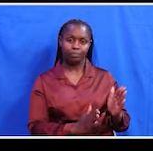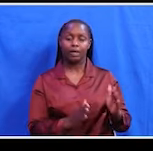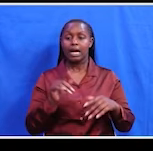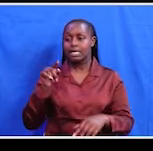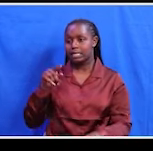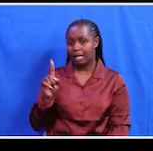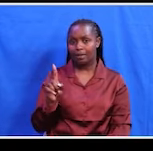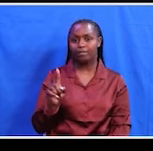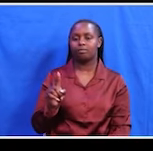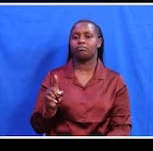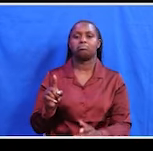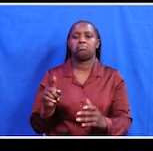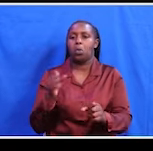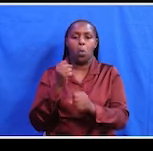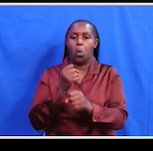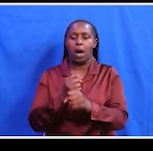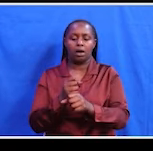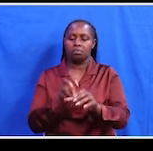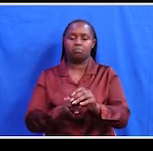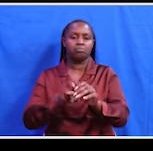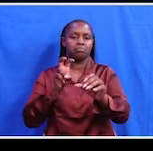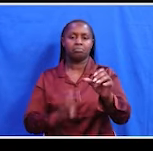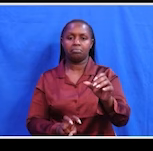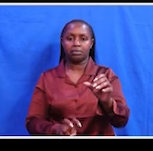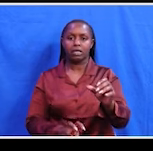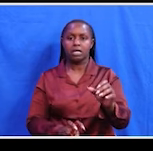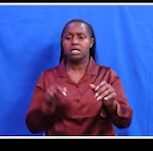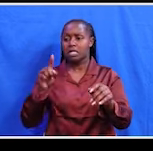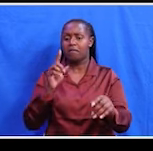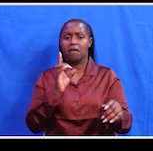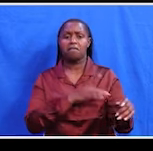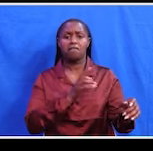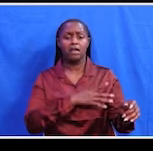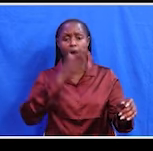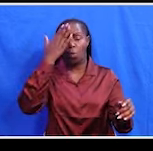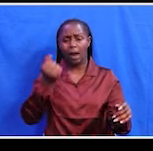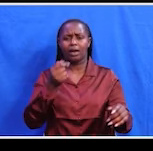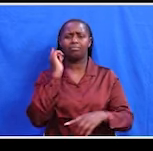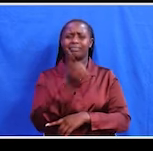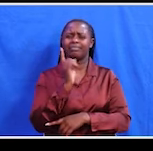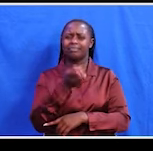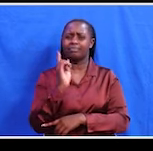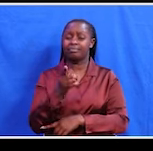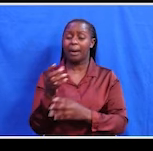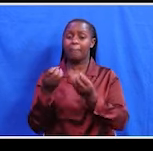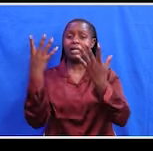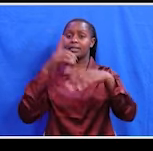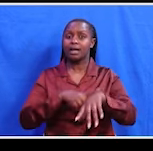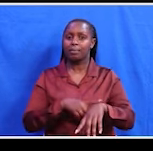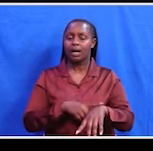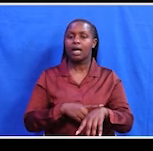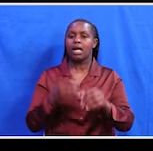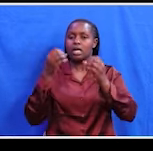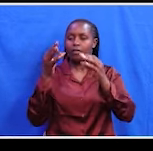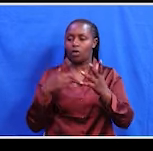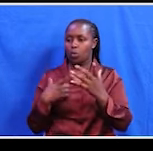Yeye alishawacha kazi. So Bargoria aliogopa kwa sababu alikuwa ametishwa. Alikuwa ametishwa kwa sababu ukiuliza nini